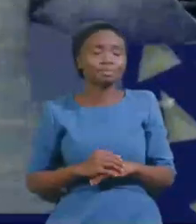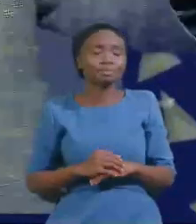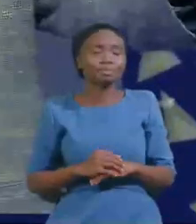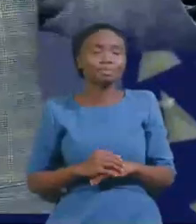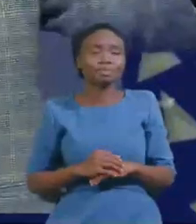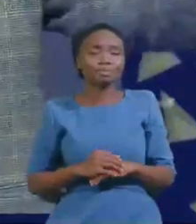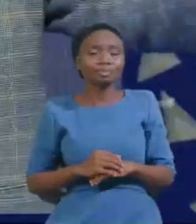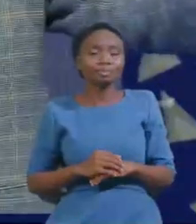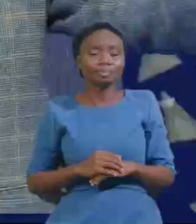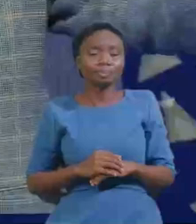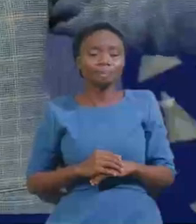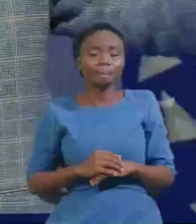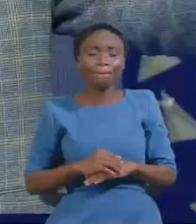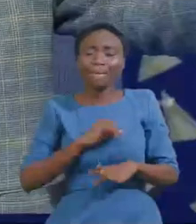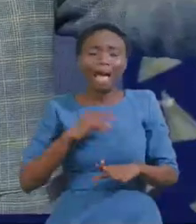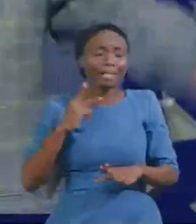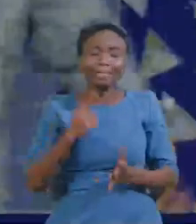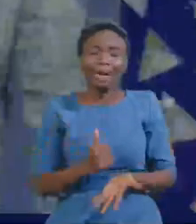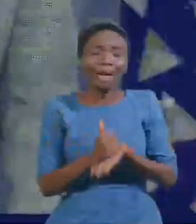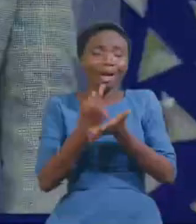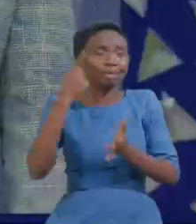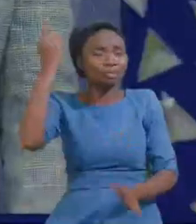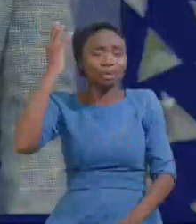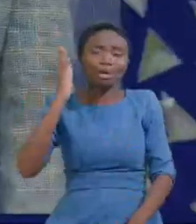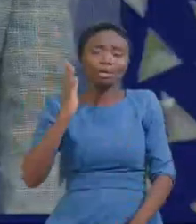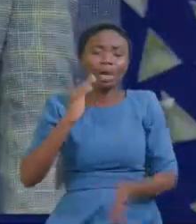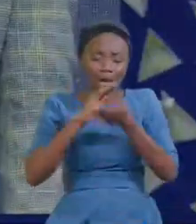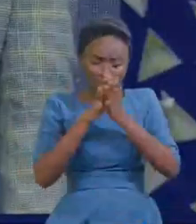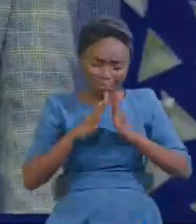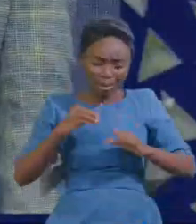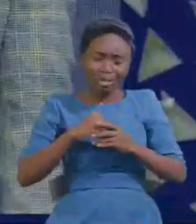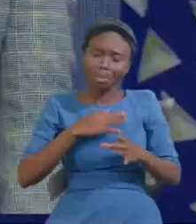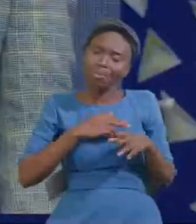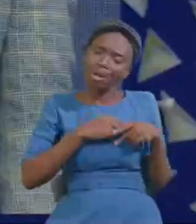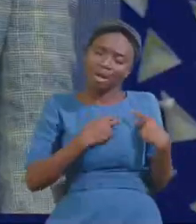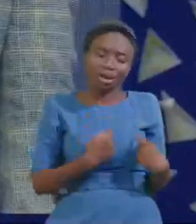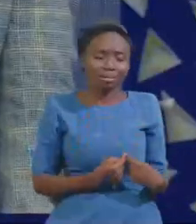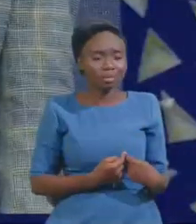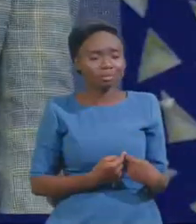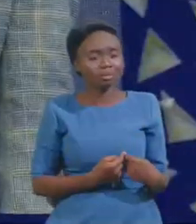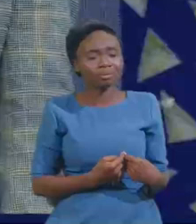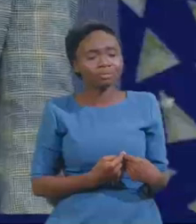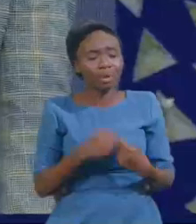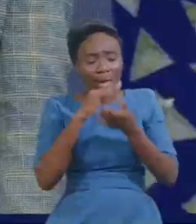Je désire la provision du royaume. Je